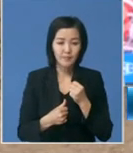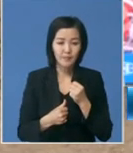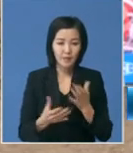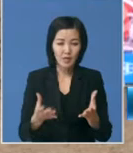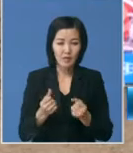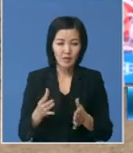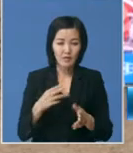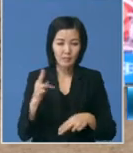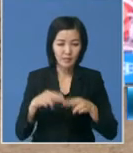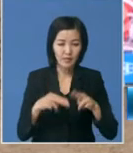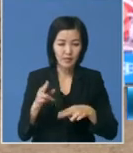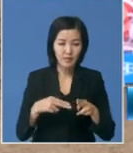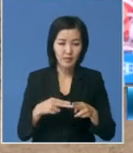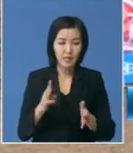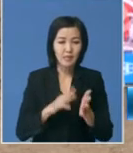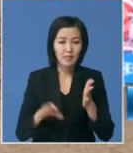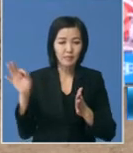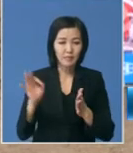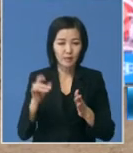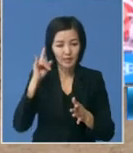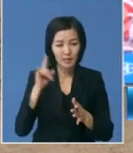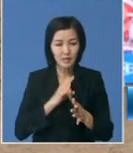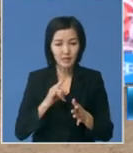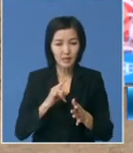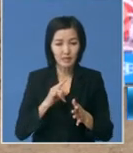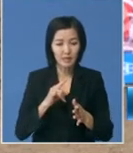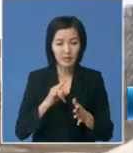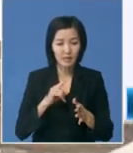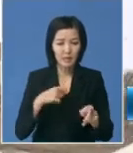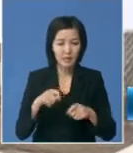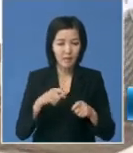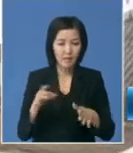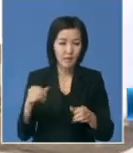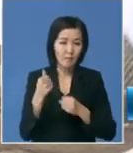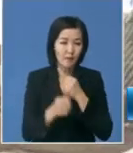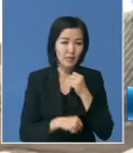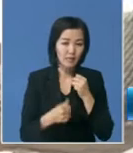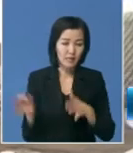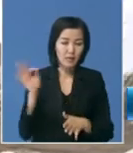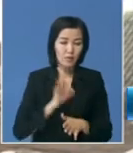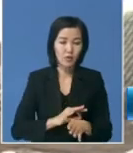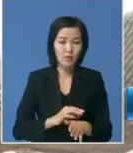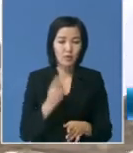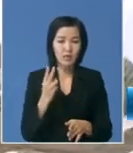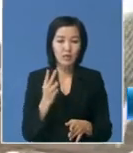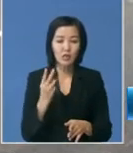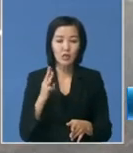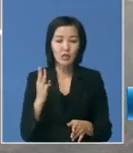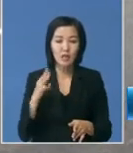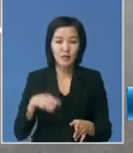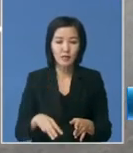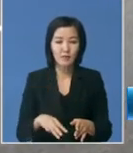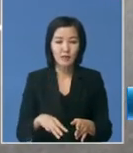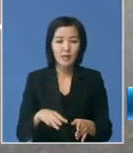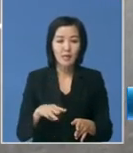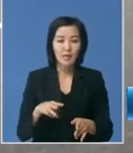алынған. Бәрі 80% қазақстандық төңірегінде алынған материалдар. Мұнымен қоса Қарасай жерінде 2 шақырымға жуық Елтай-Мерей